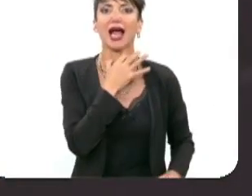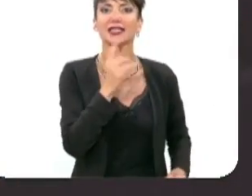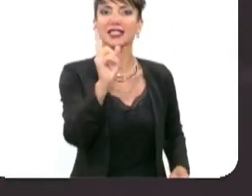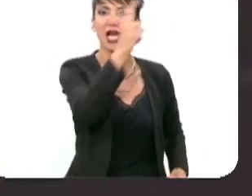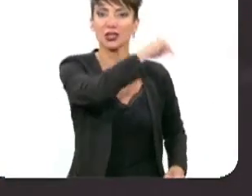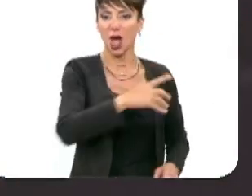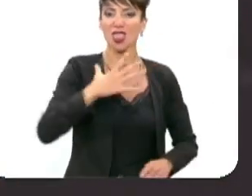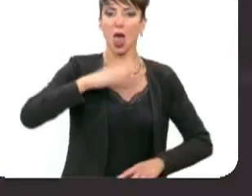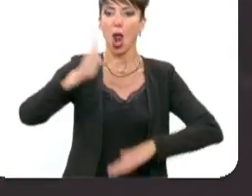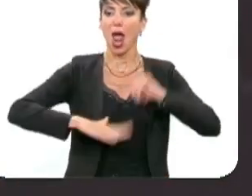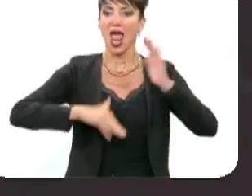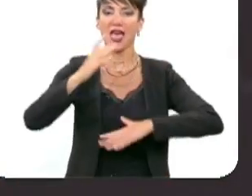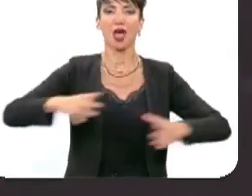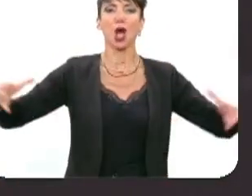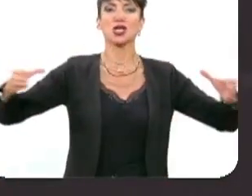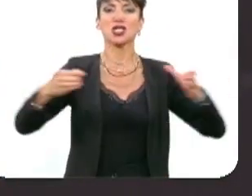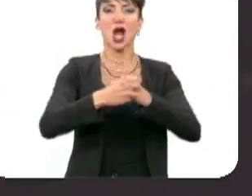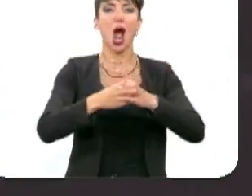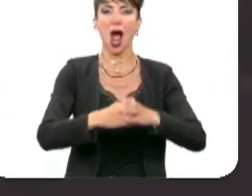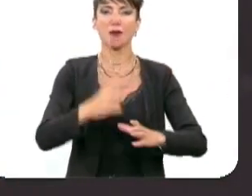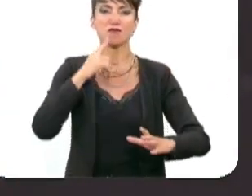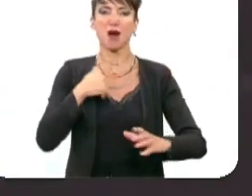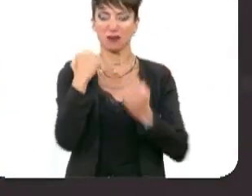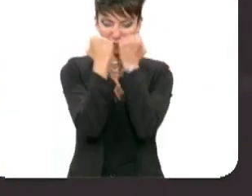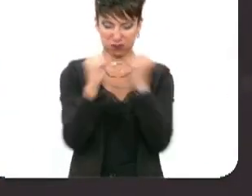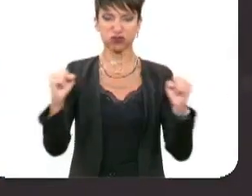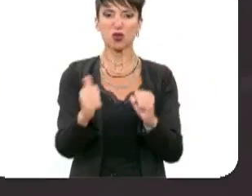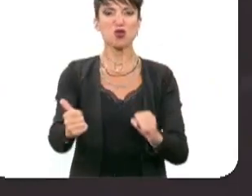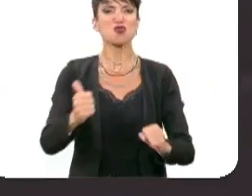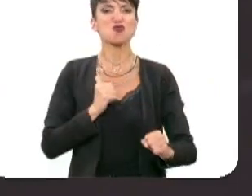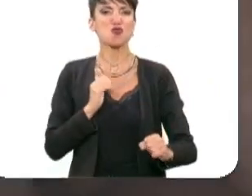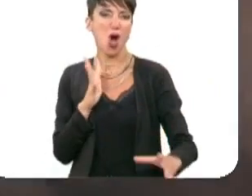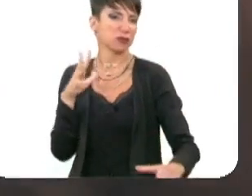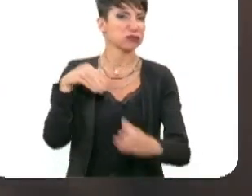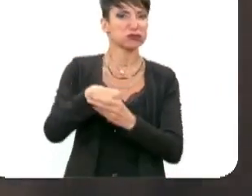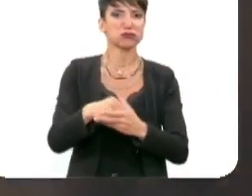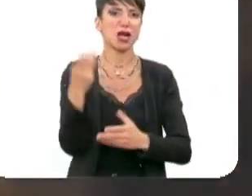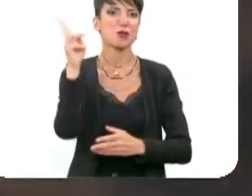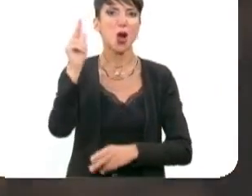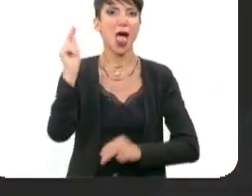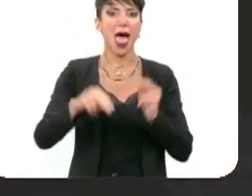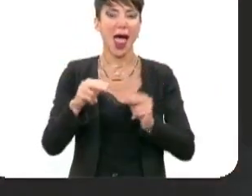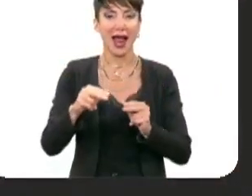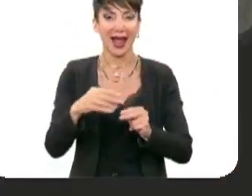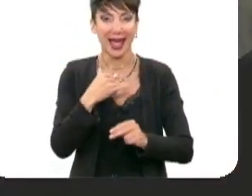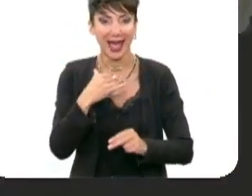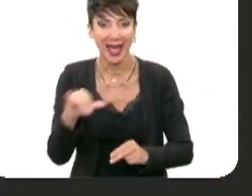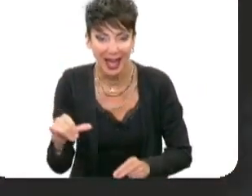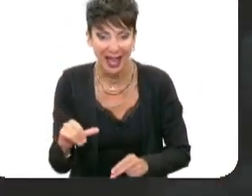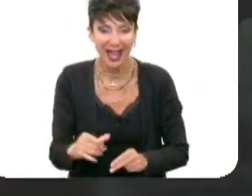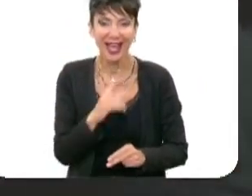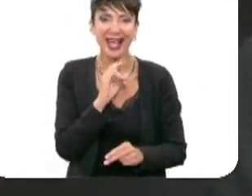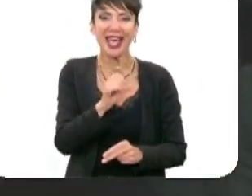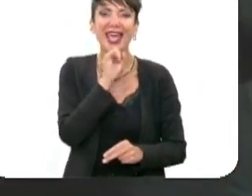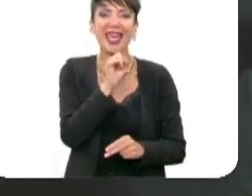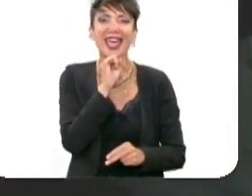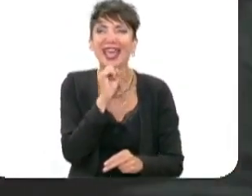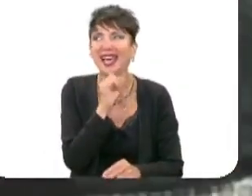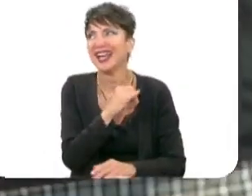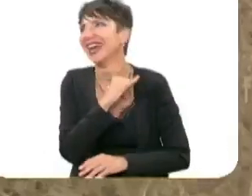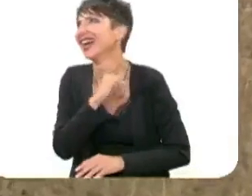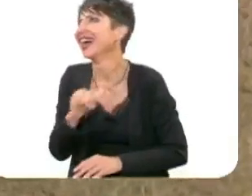ίδρυση κόμματος και την αυτόνομη κάθοδό μας στις εκλογές. Γκριντς, ή αλλιώς γιαγιαδίστικο κίνημα